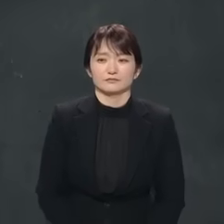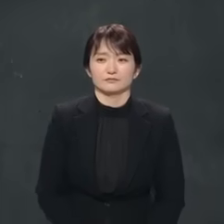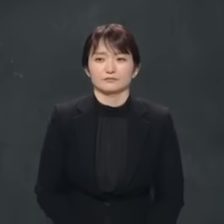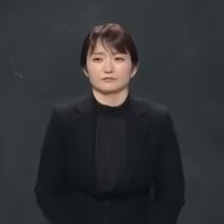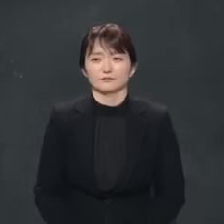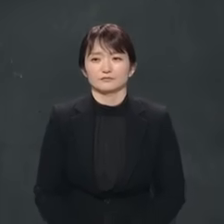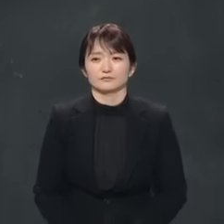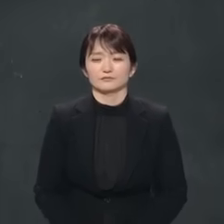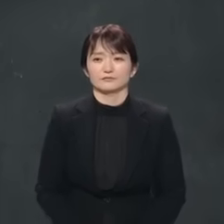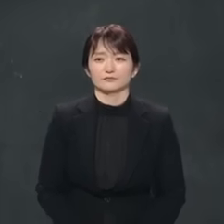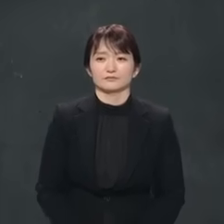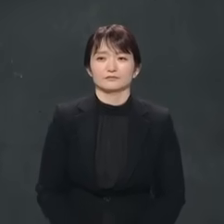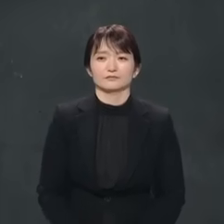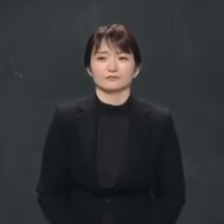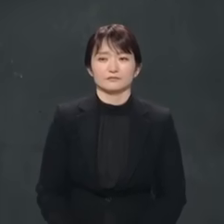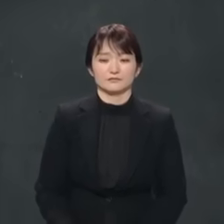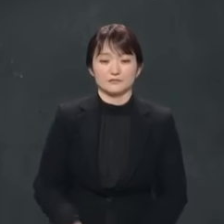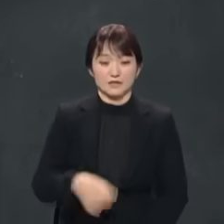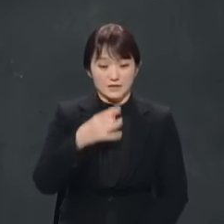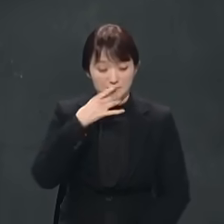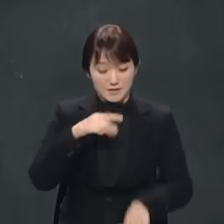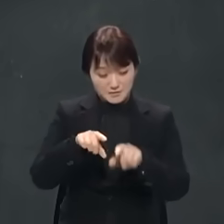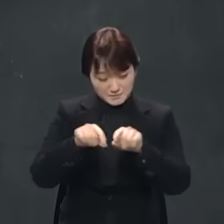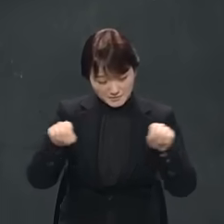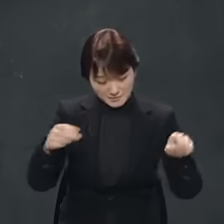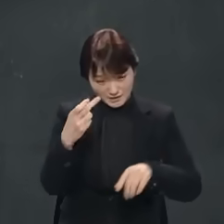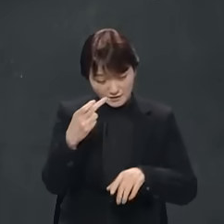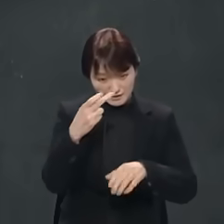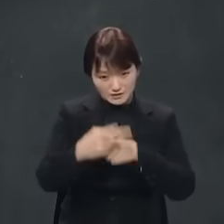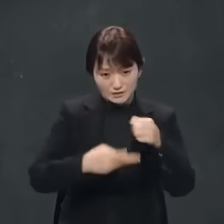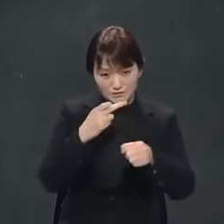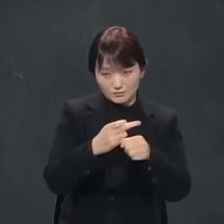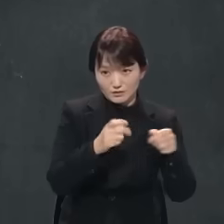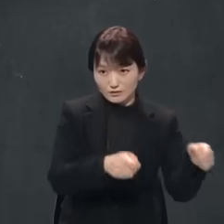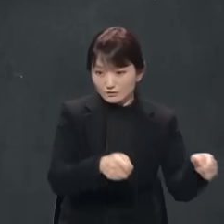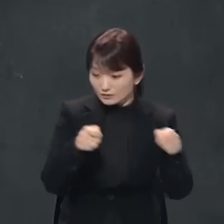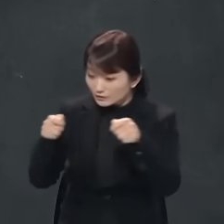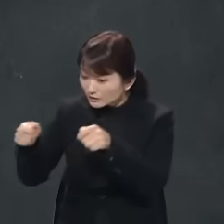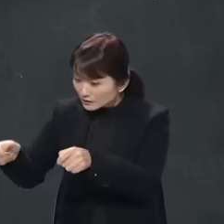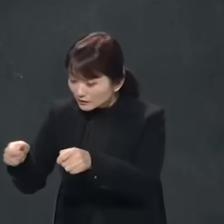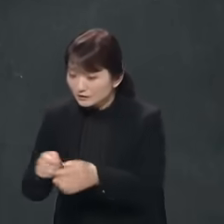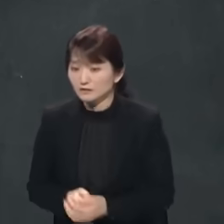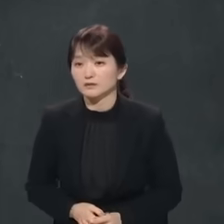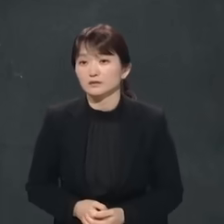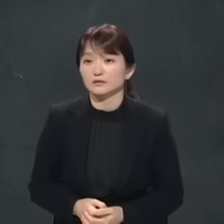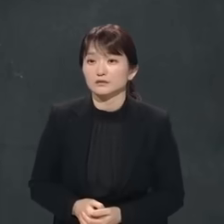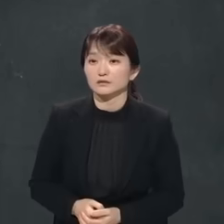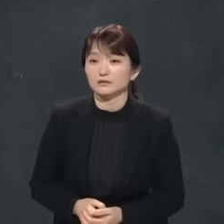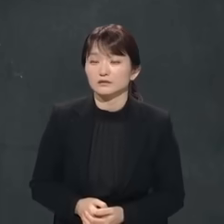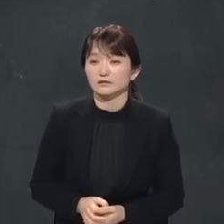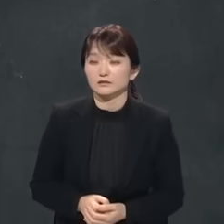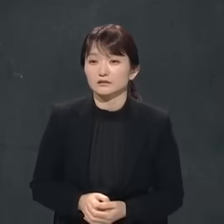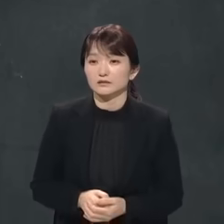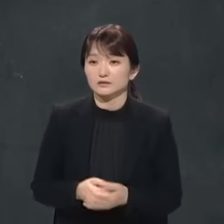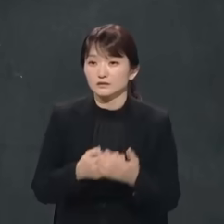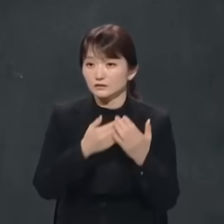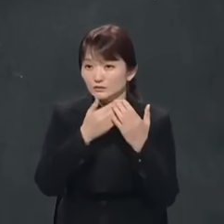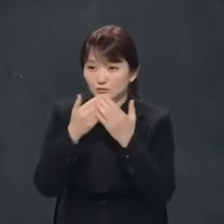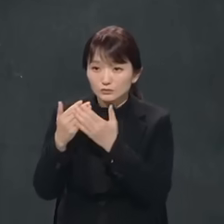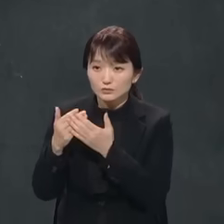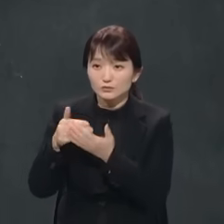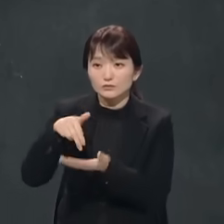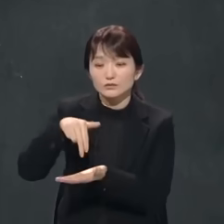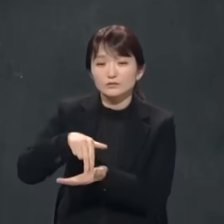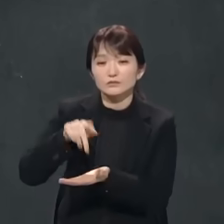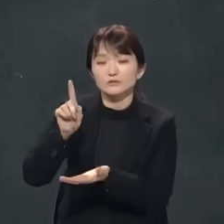아 12척 반상 12년 동안 차렸는데 사실론 입증을 어떻하냐 하셨습니다 자 이거는 이혼 전문 변호사 우리 양재 변호사님께